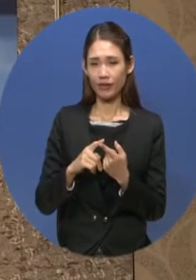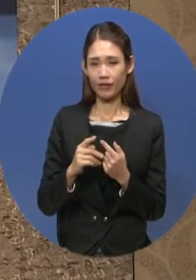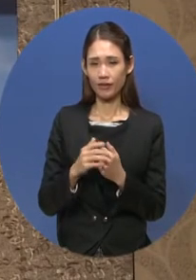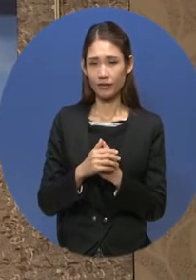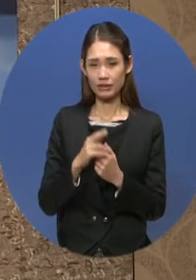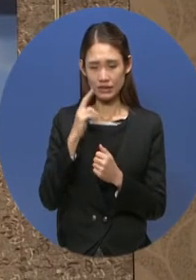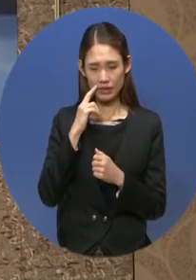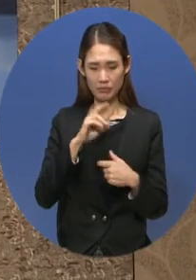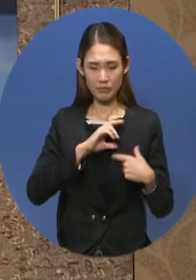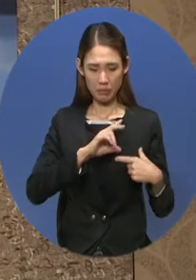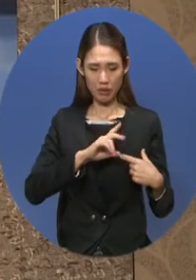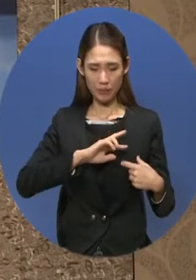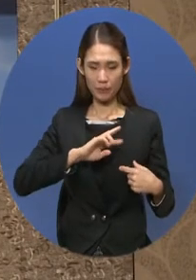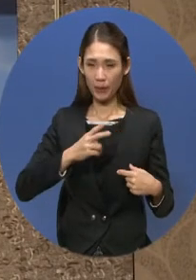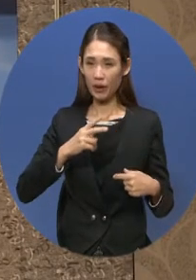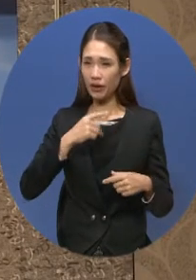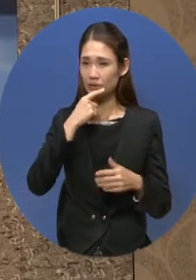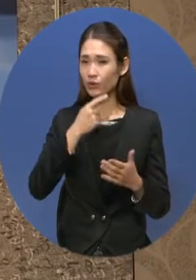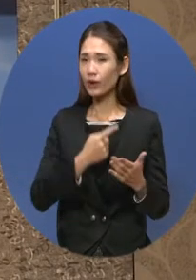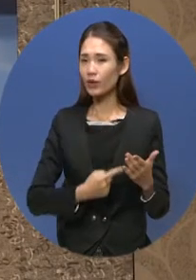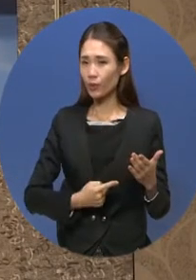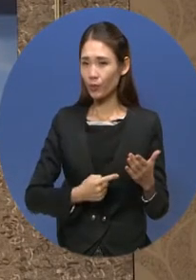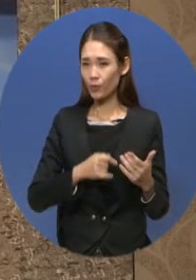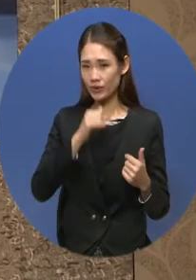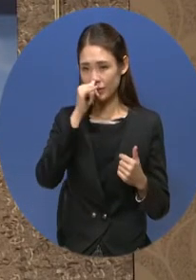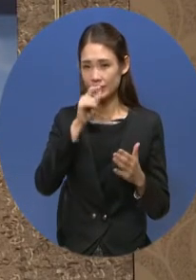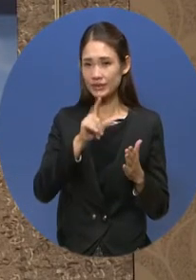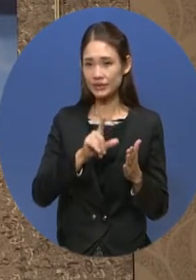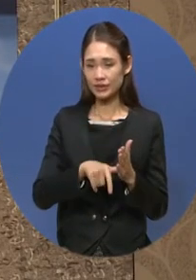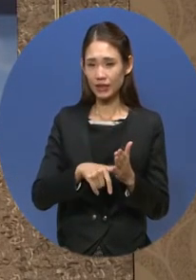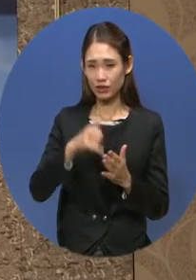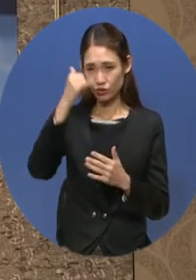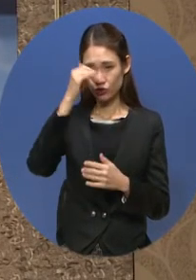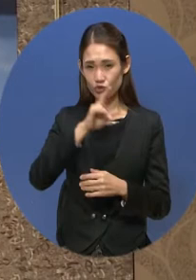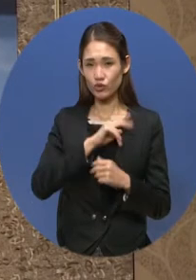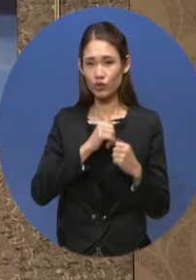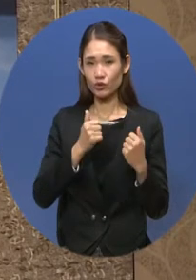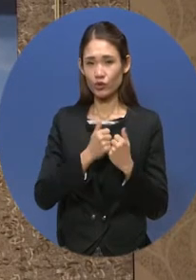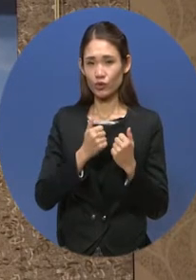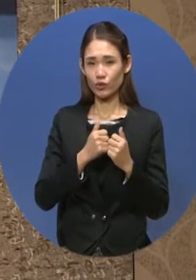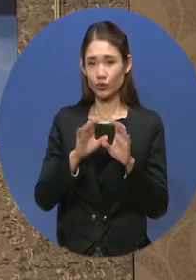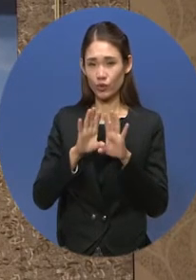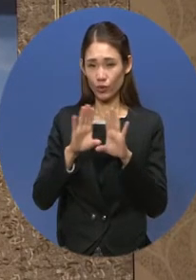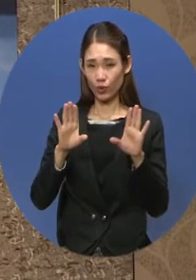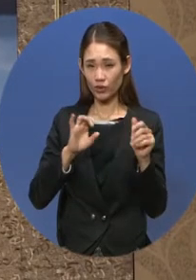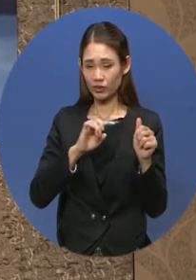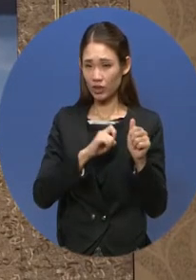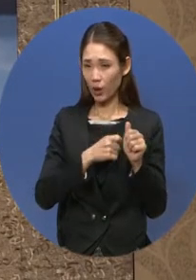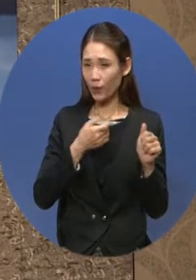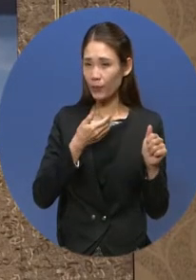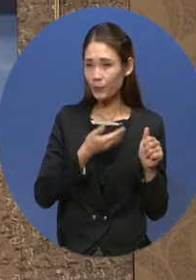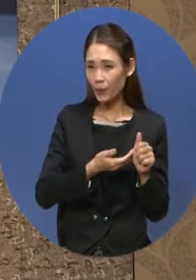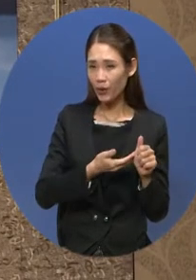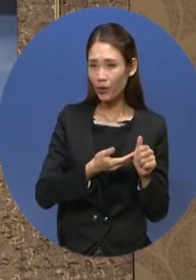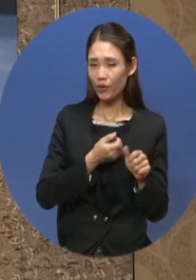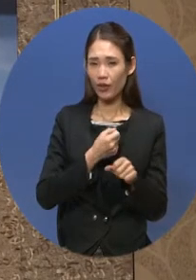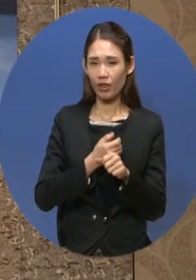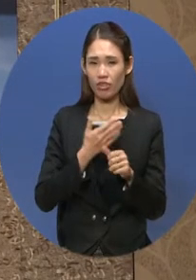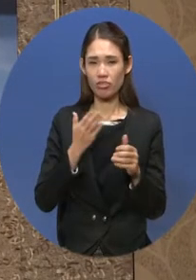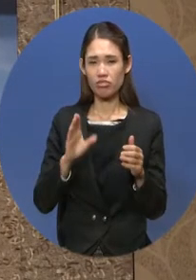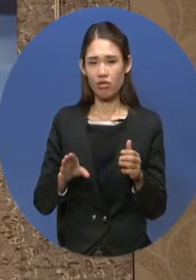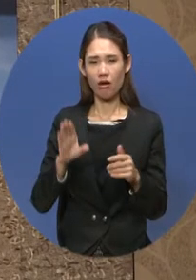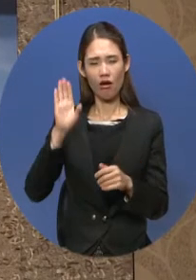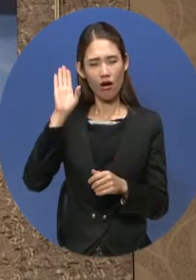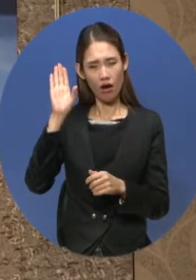있거나 심각하게 명예를 훼손했거나 이랬을 때 이제 윤리위원회를 열어서 처벌하고 역할을 징계하고 이랬는데